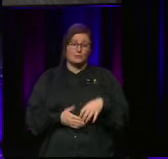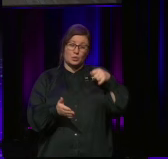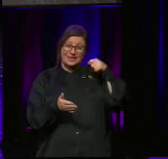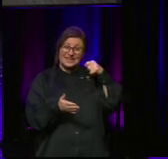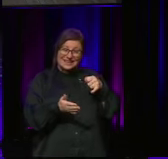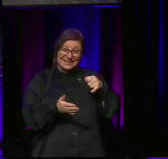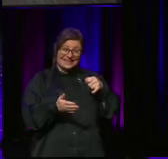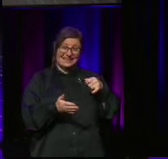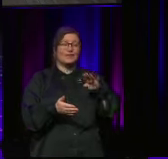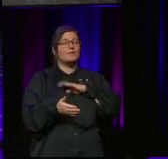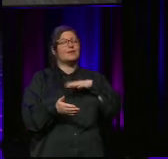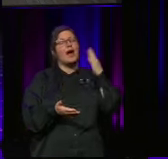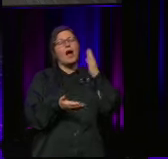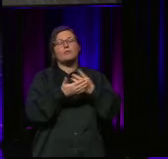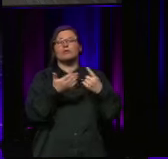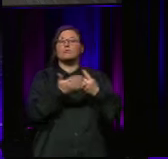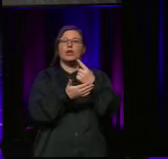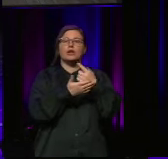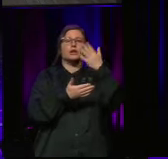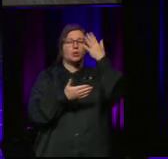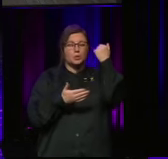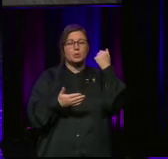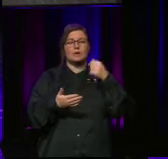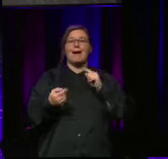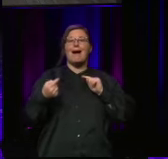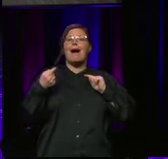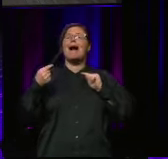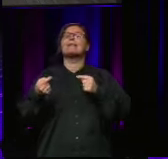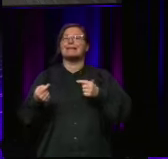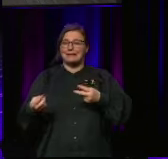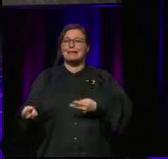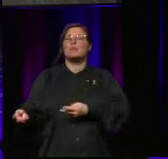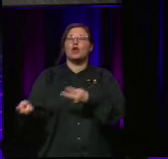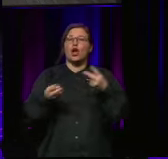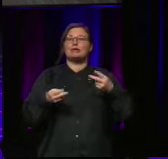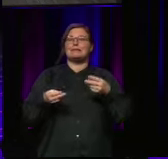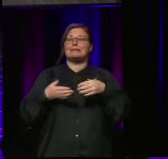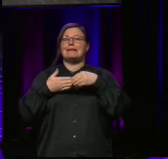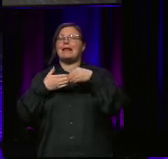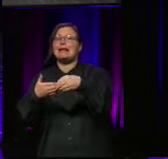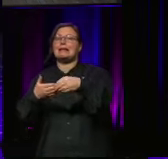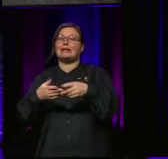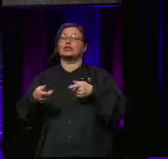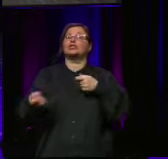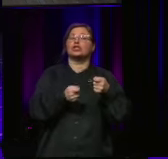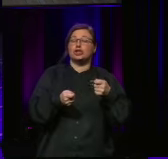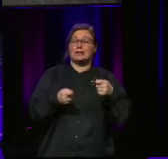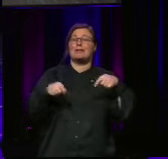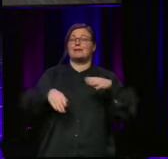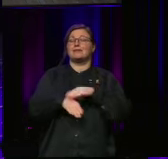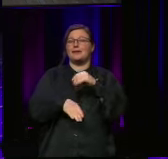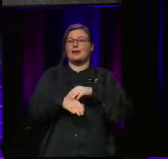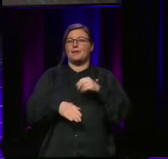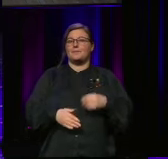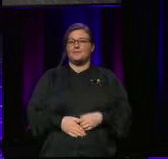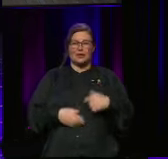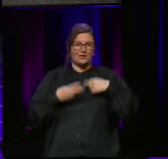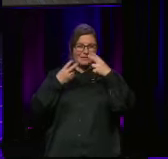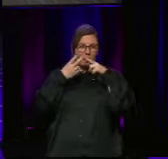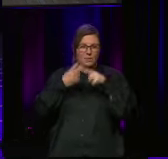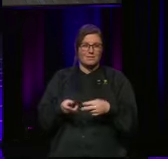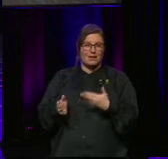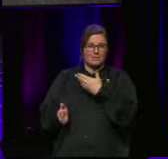väldigt stort utrymme att driva en antidemokratisk ledning och styrning utav landet. Precis. Jag tog fram den bilden igen, det här med